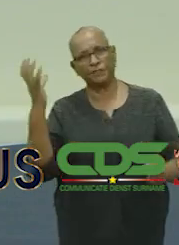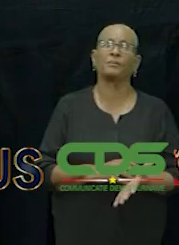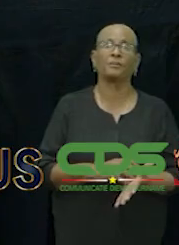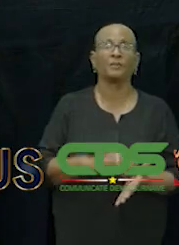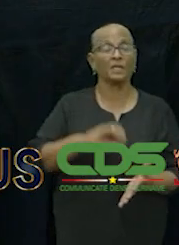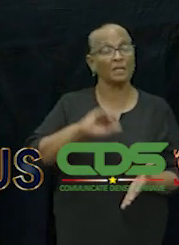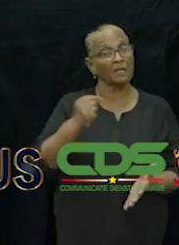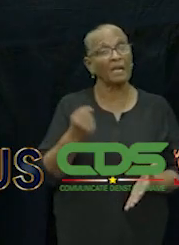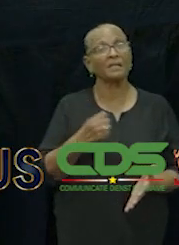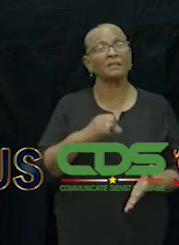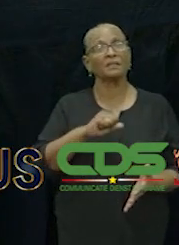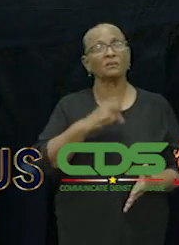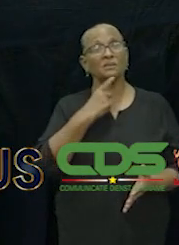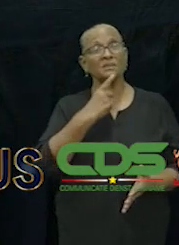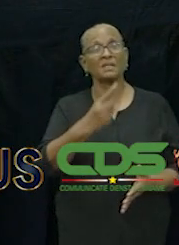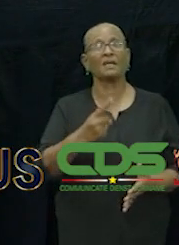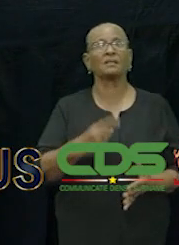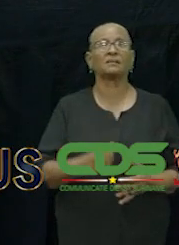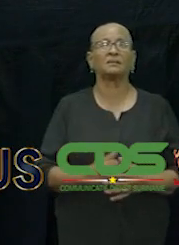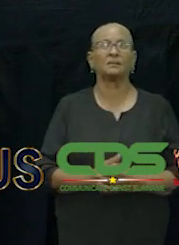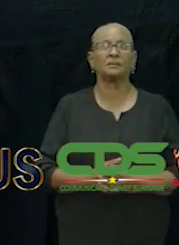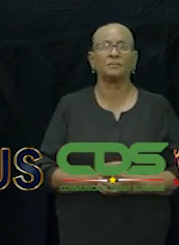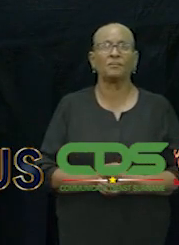die door de